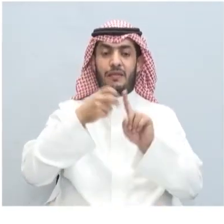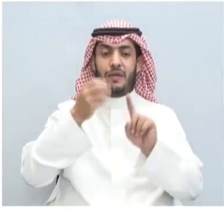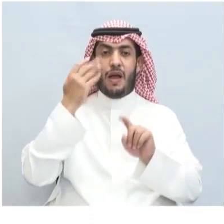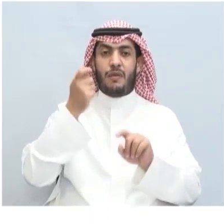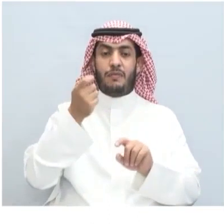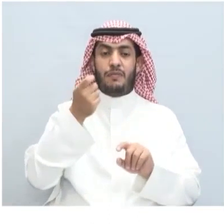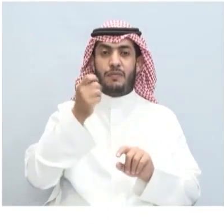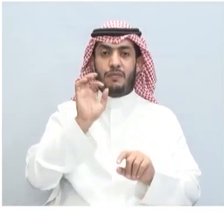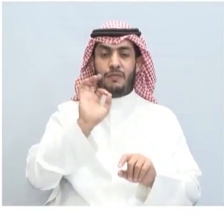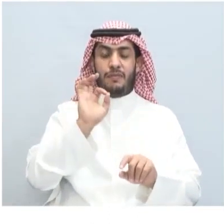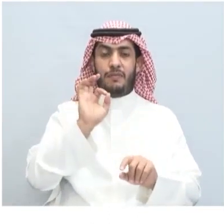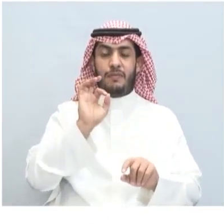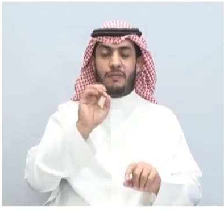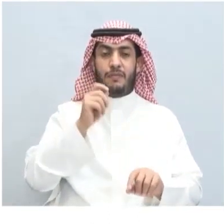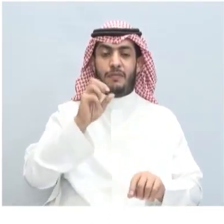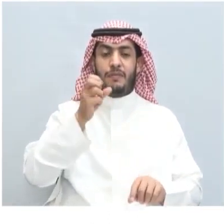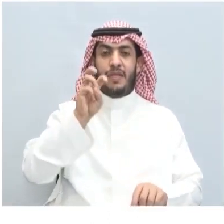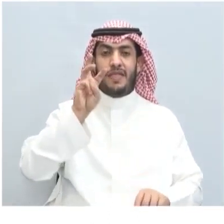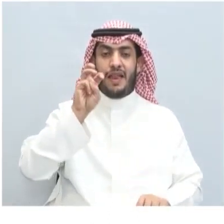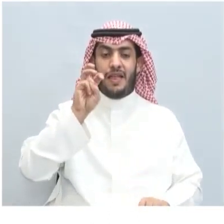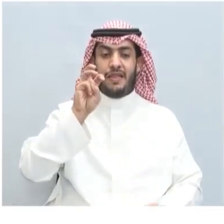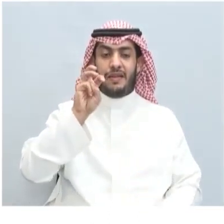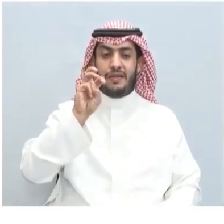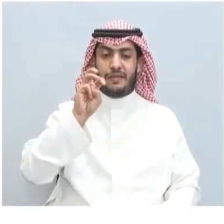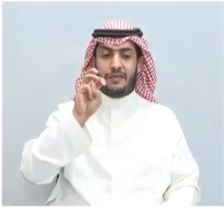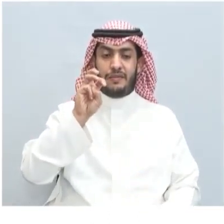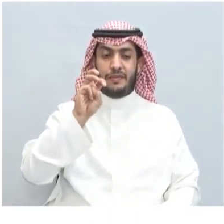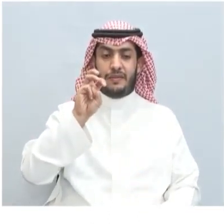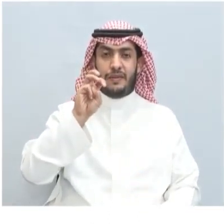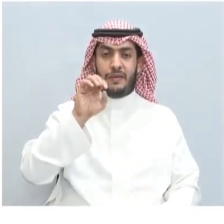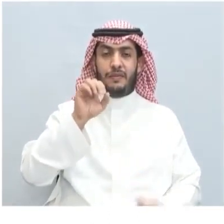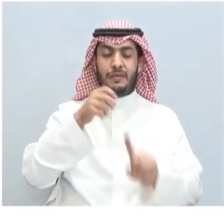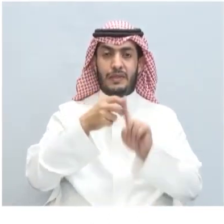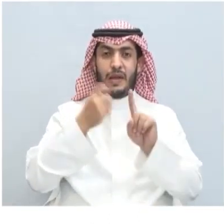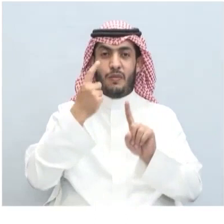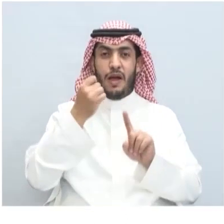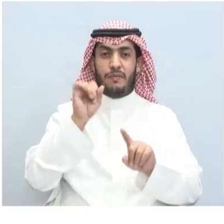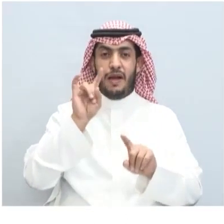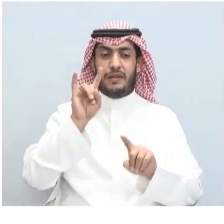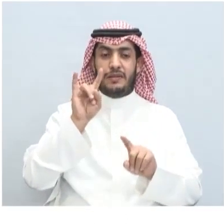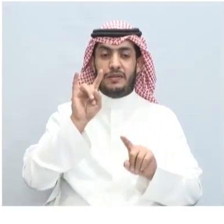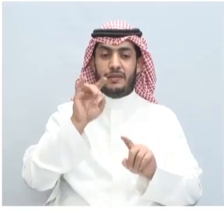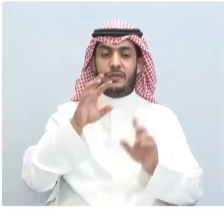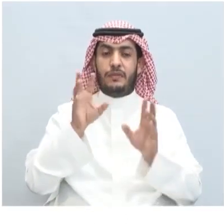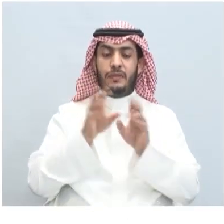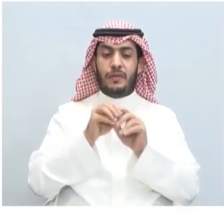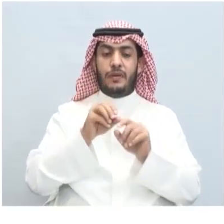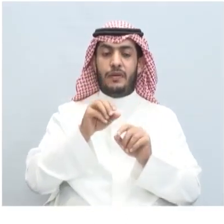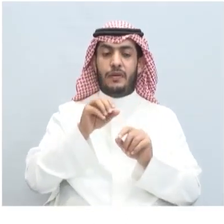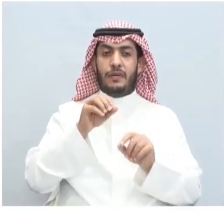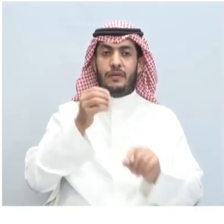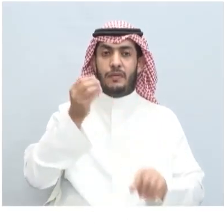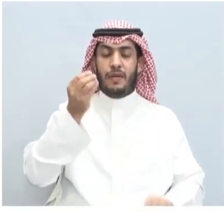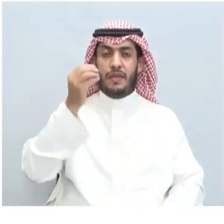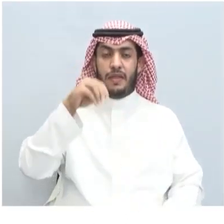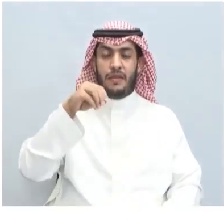سعرها مثلا ب 30 ريال لكل سهم 10 ريالات اذا الاربعه سيكون ايضا سعرها 30